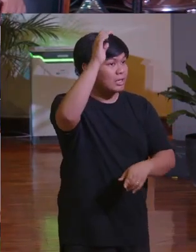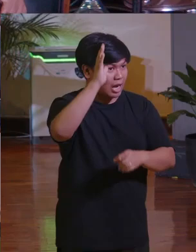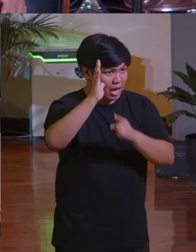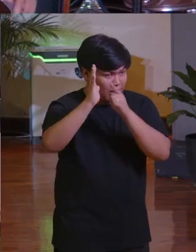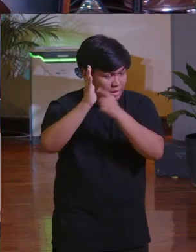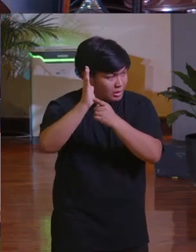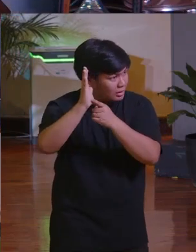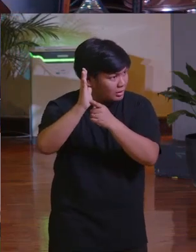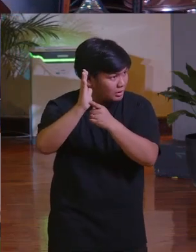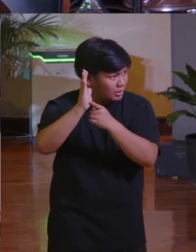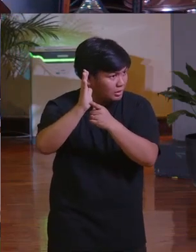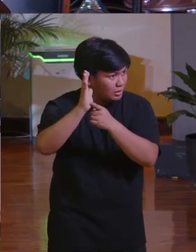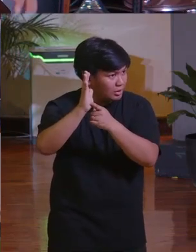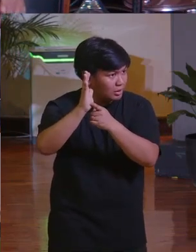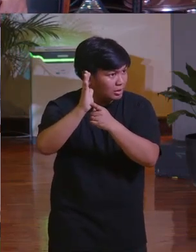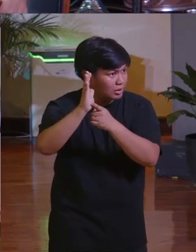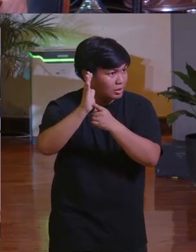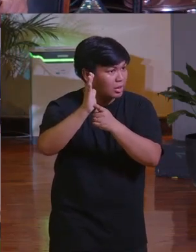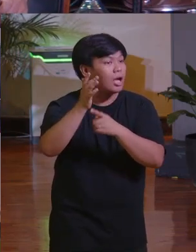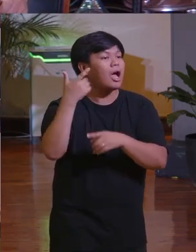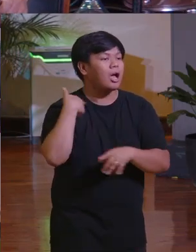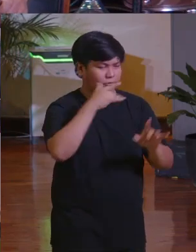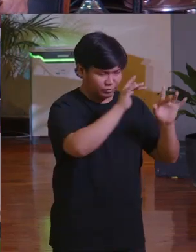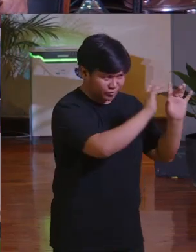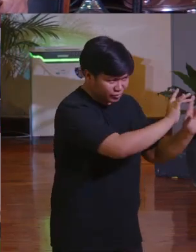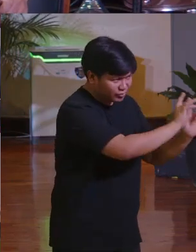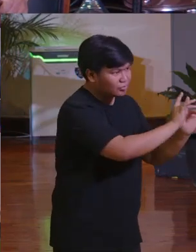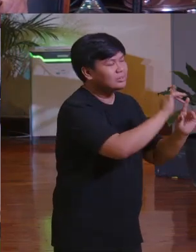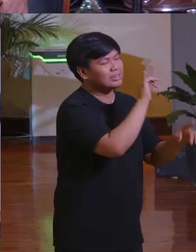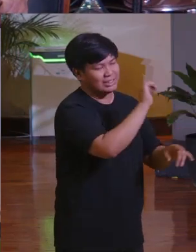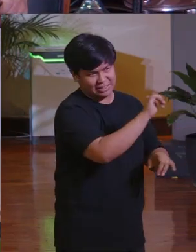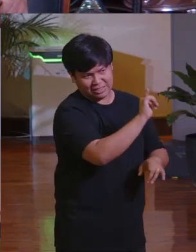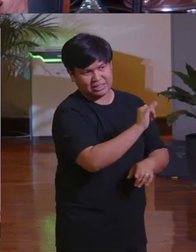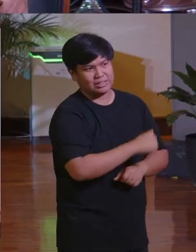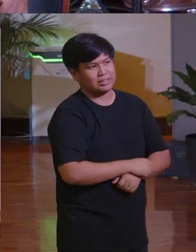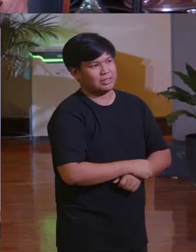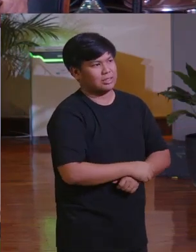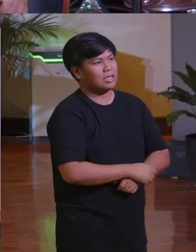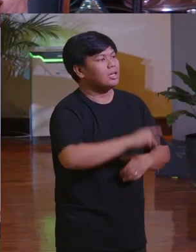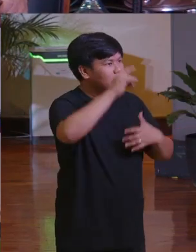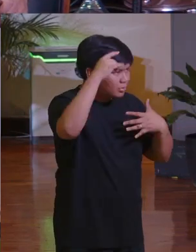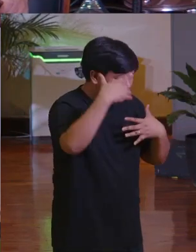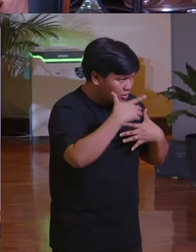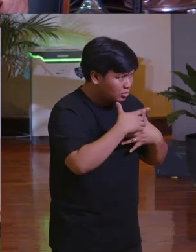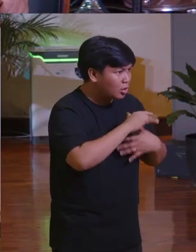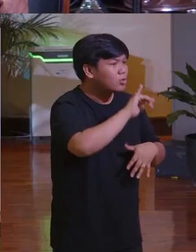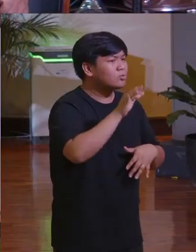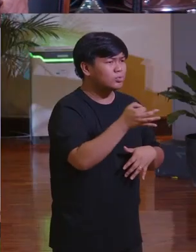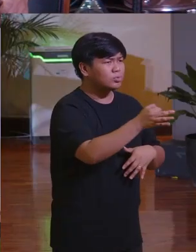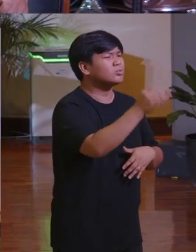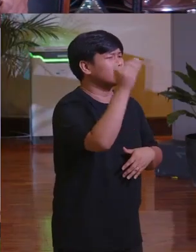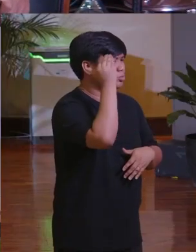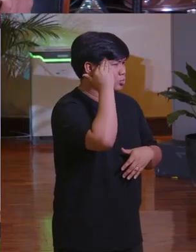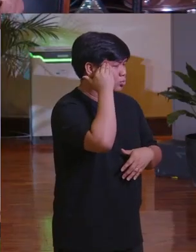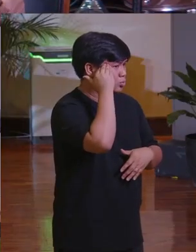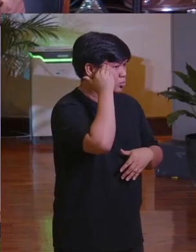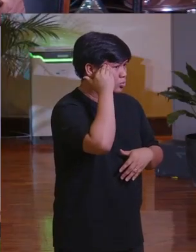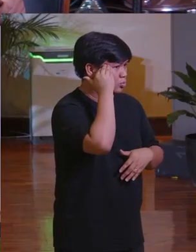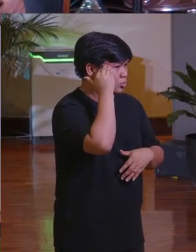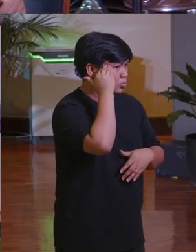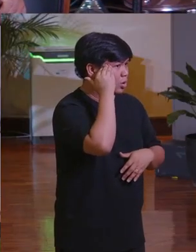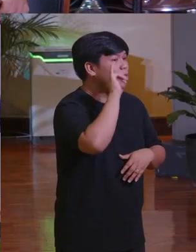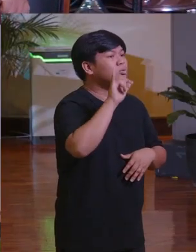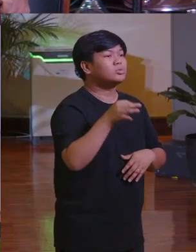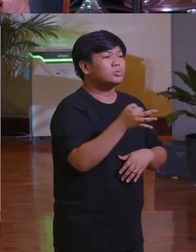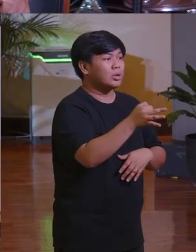ay maawaing Diyos, gracious. Alam to ni Jonah, kaya ayaw niya magpunta